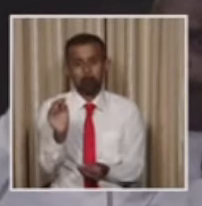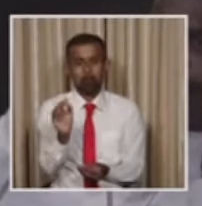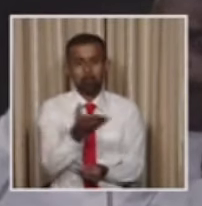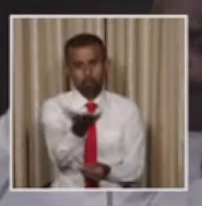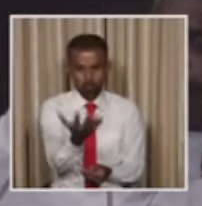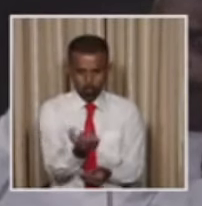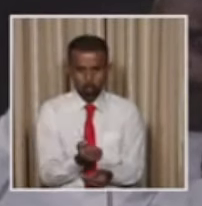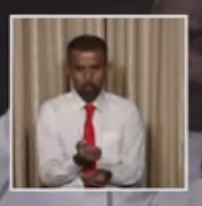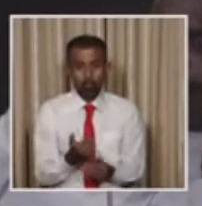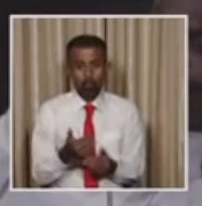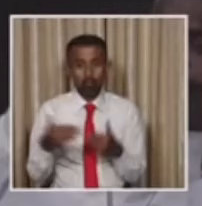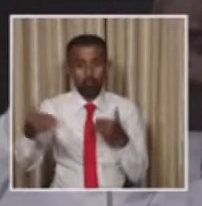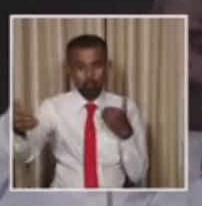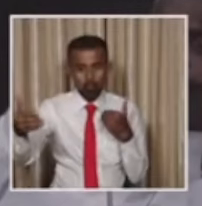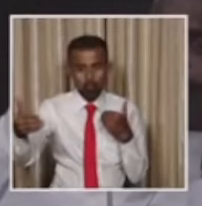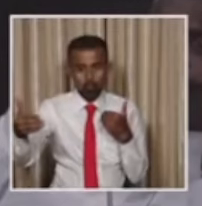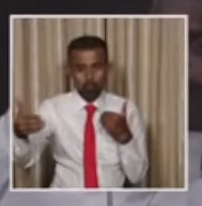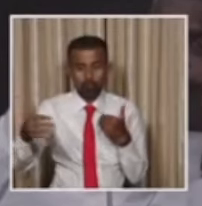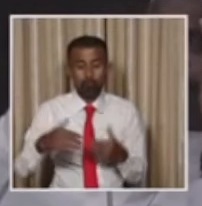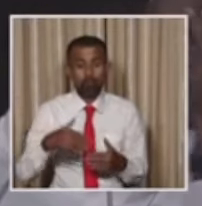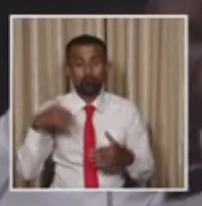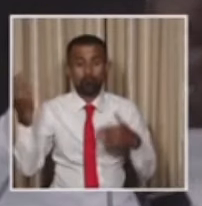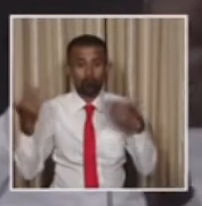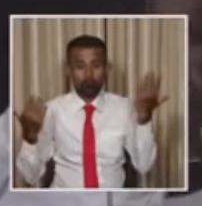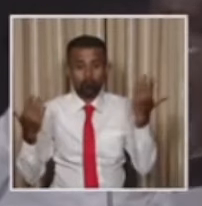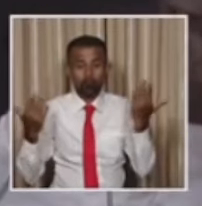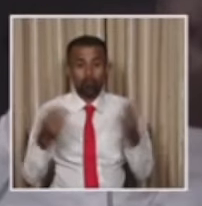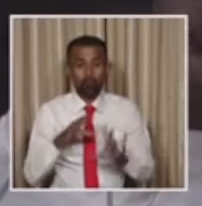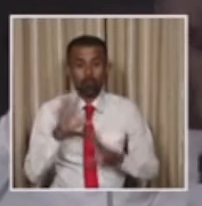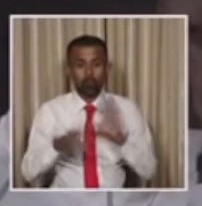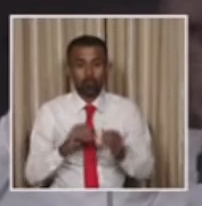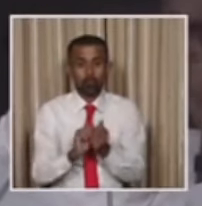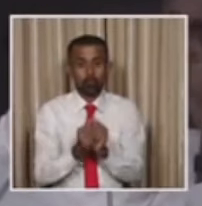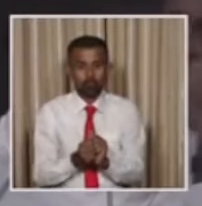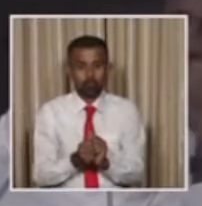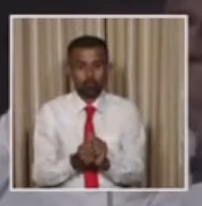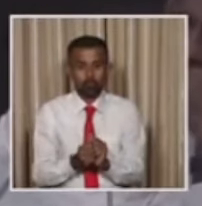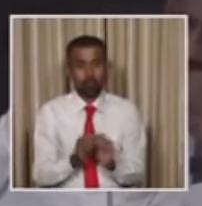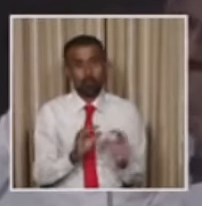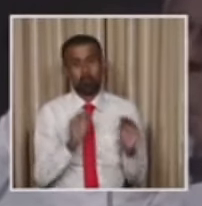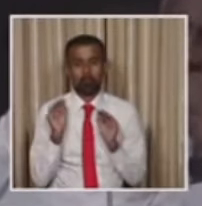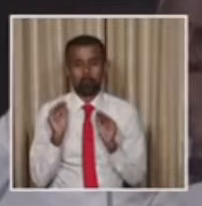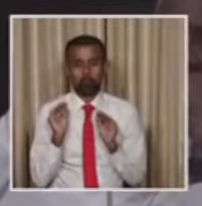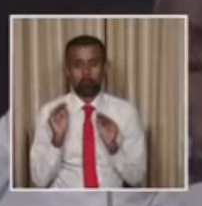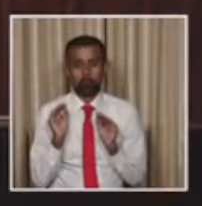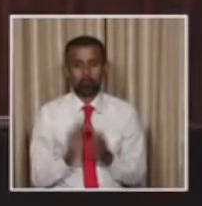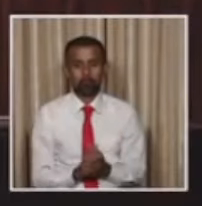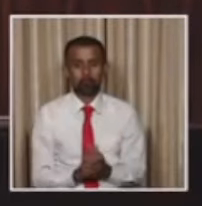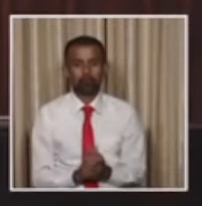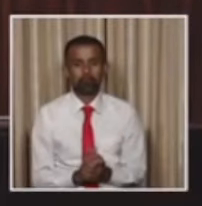තමුන්නාන්සලට අවශ්‍ය නම් මෙයින් එහාට දික් කිරීම හෝ ඉන් එහා ගිය ඩීටේල් විදිහට යන සංශෝධන තියෙනවා අපි වගේම.